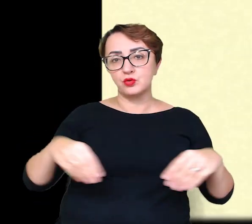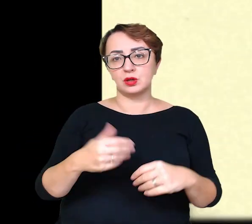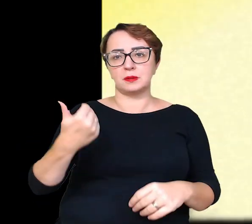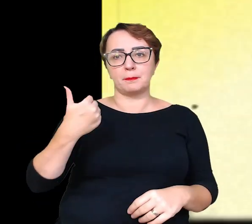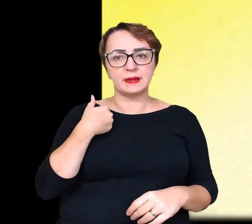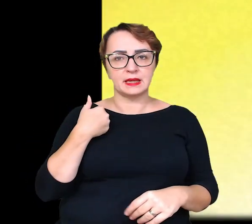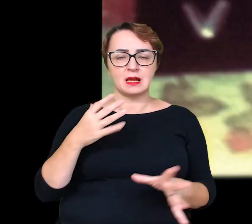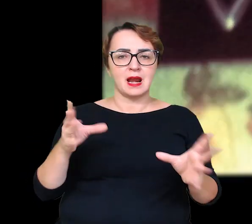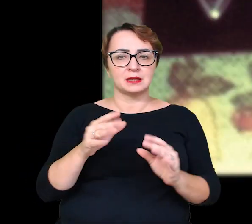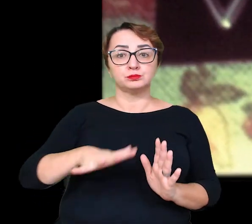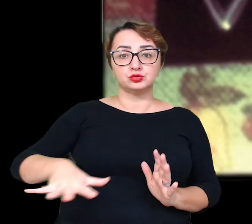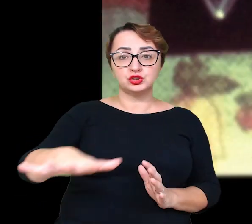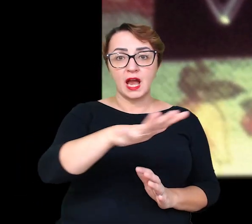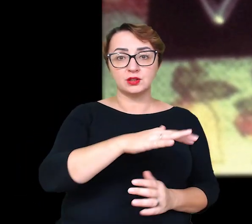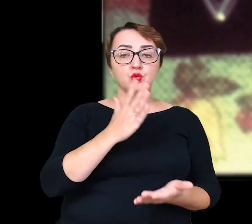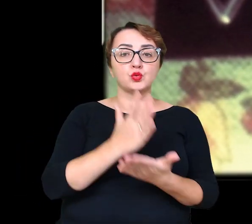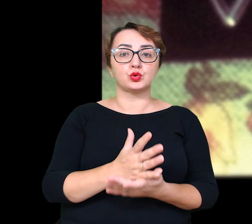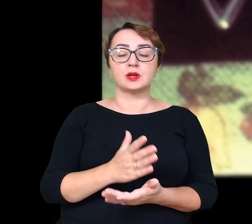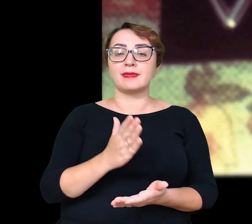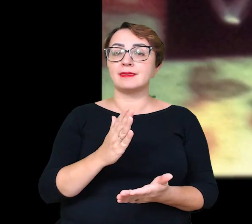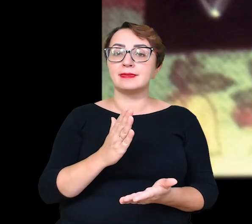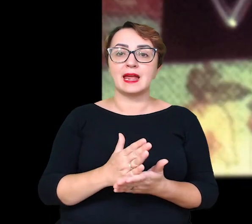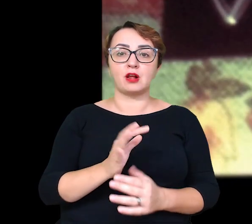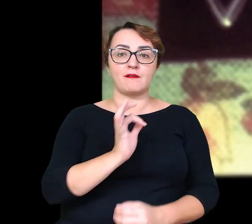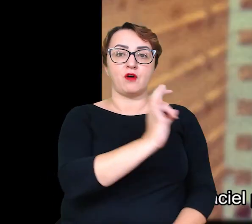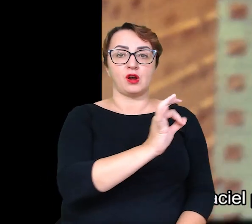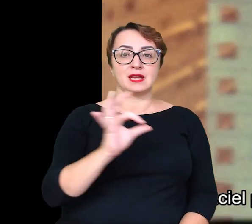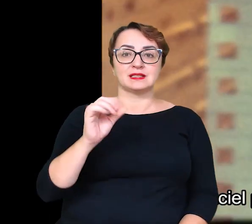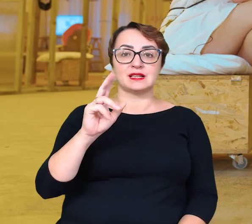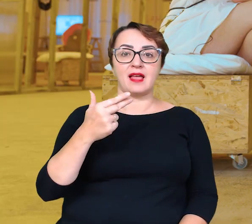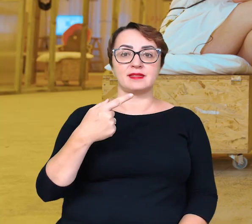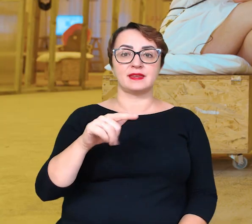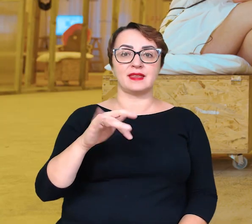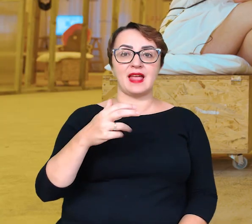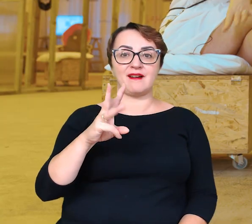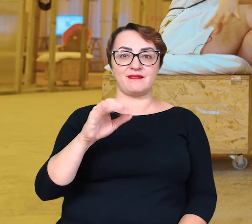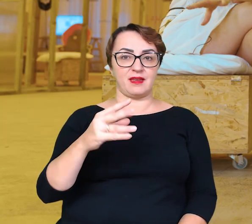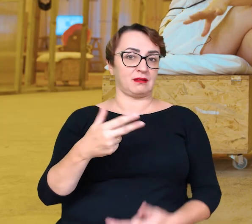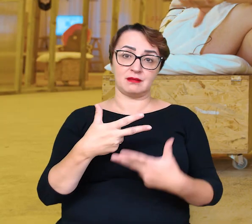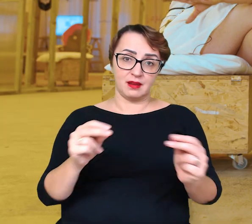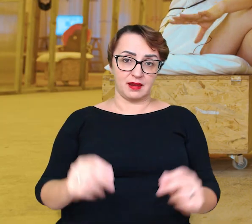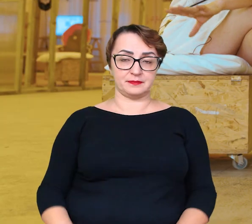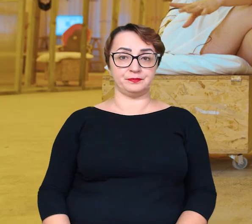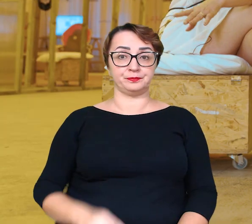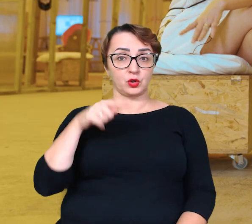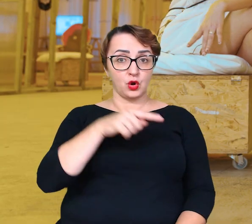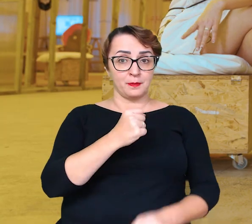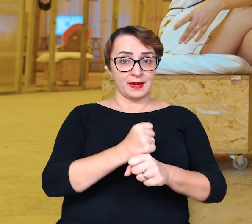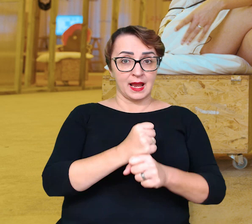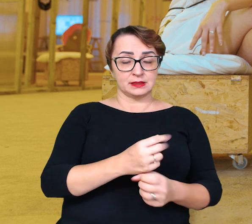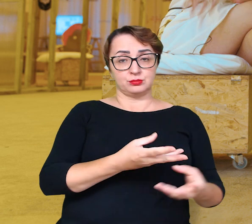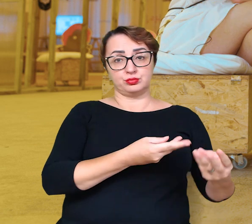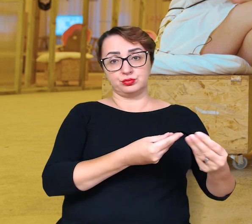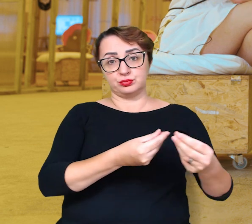bycia w przestrzeni, która nie jest już tak zupełnie skandynawska. I ta praca prowadzi nas bardzo gładko